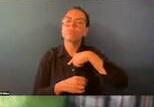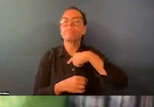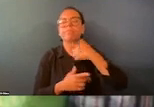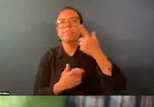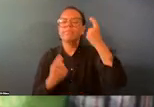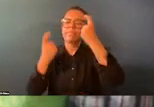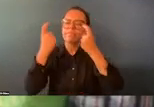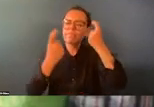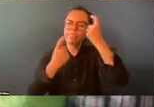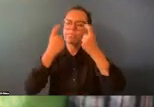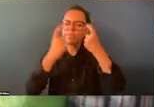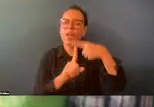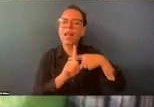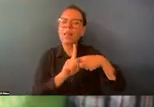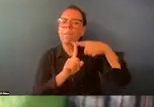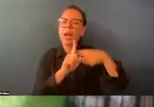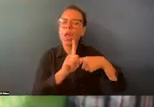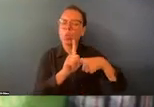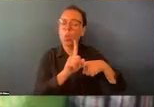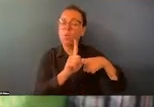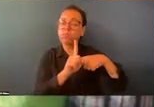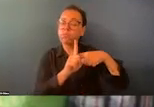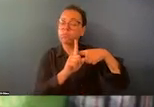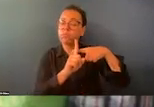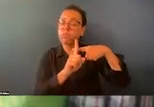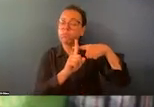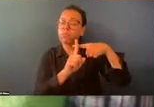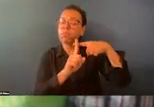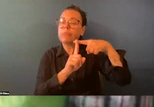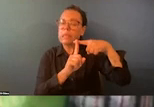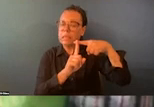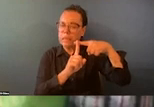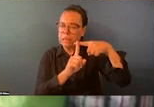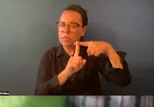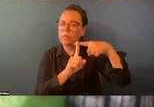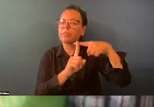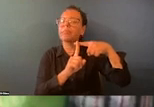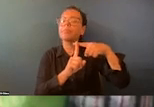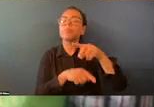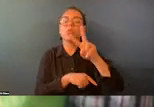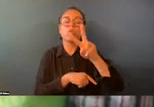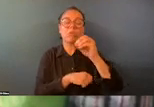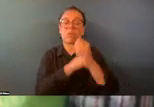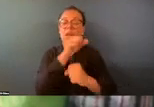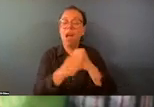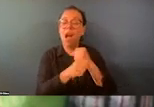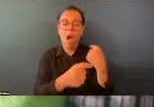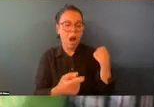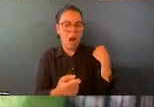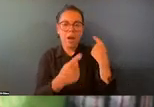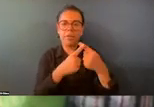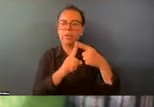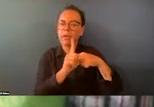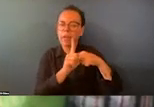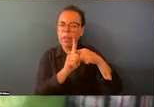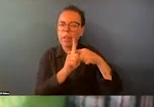десятилетия такой темп был более умеренный, но то последние 20 лет такие дни или число